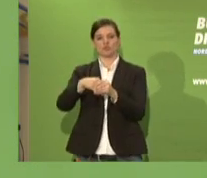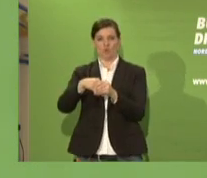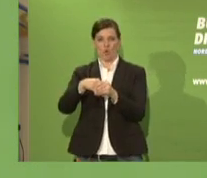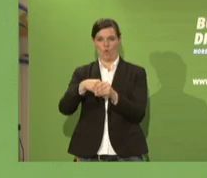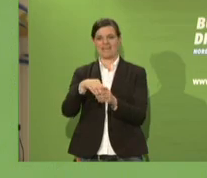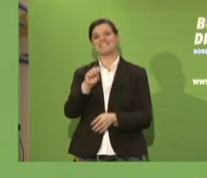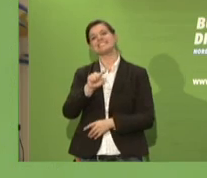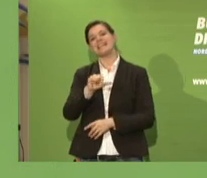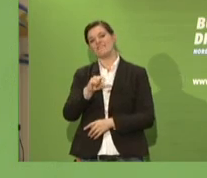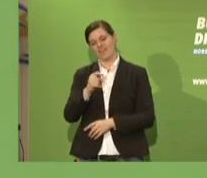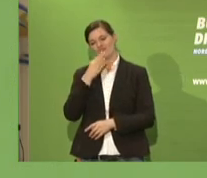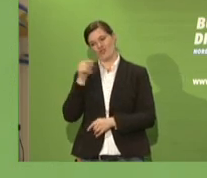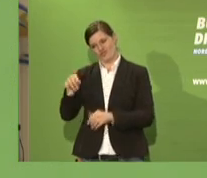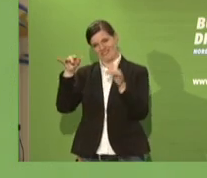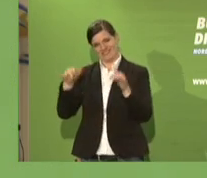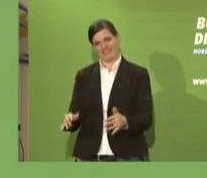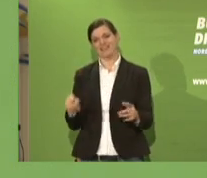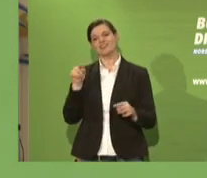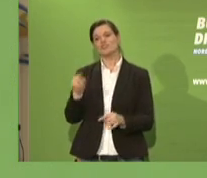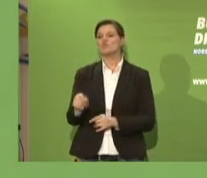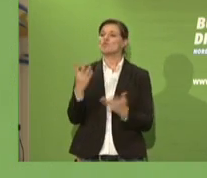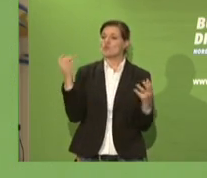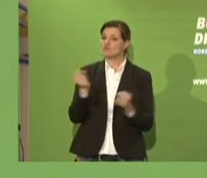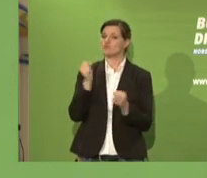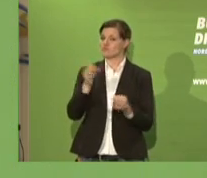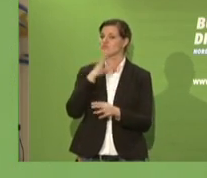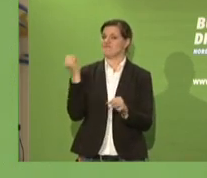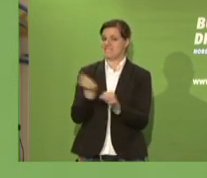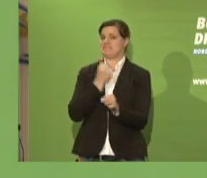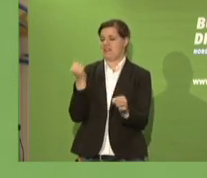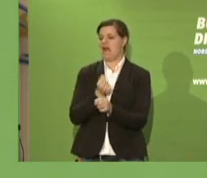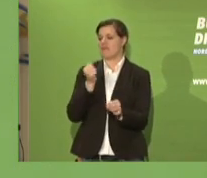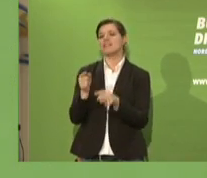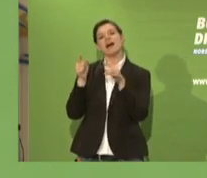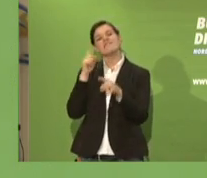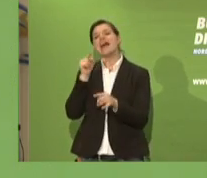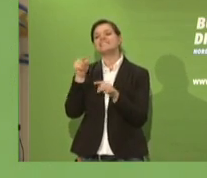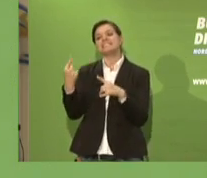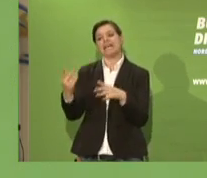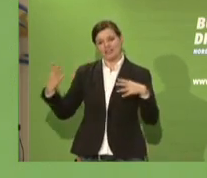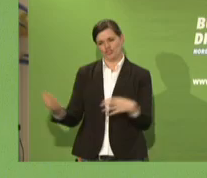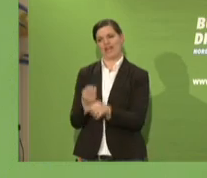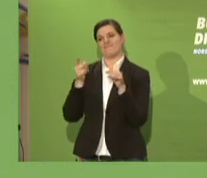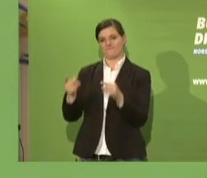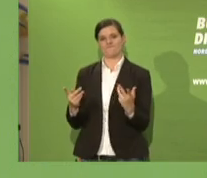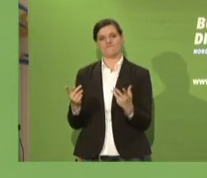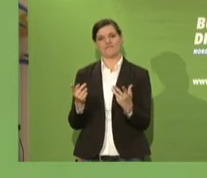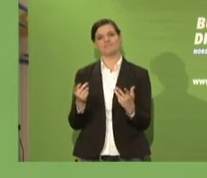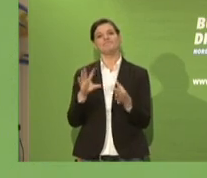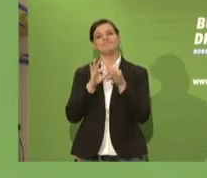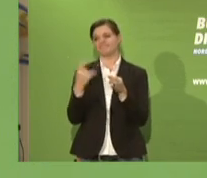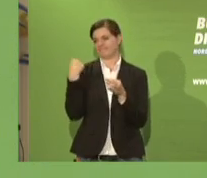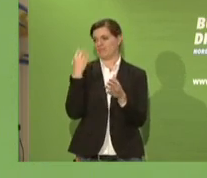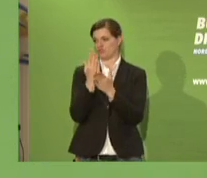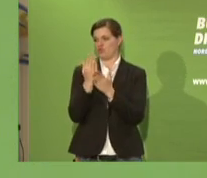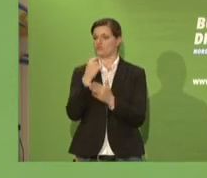Silvia, schön, dass du da bist. Du hast ein paar große Brocken, aber ich bin sicher, das wirst du sehr gut meistern. Wir werden die Inklusion, Sie haben es